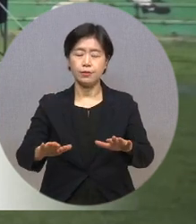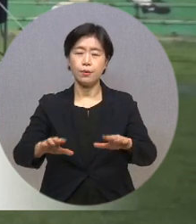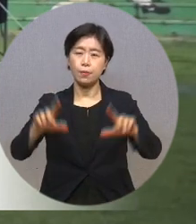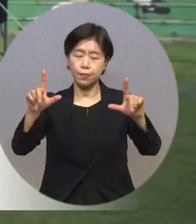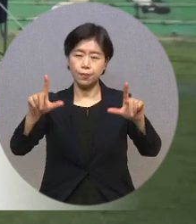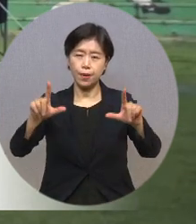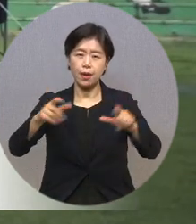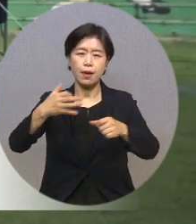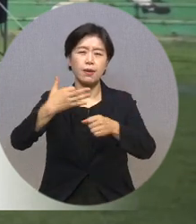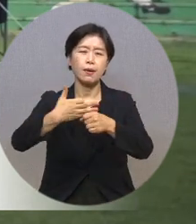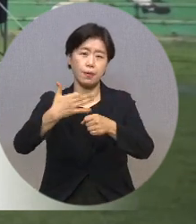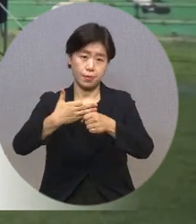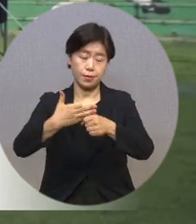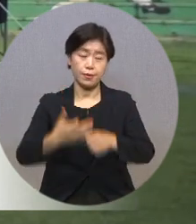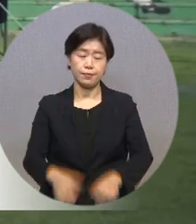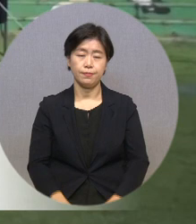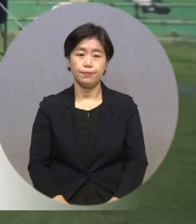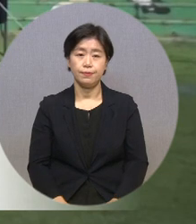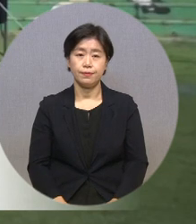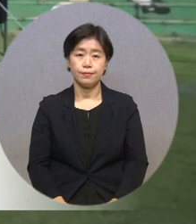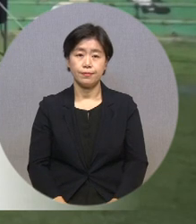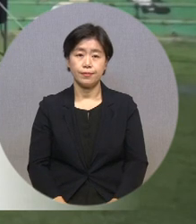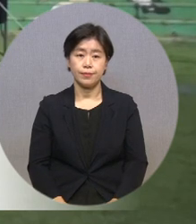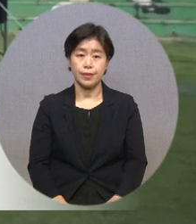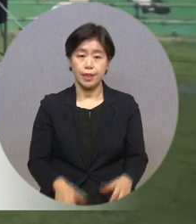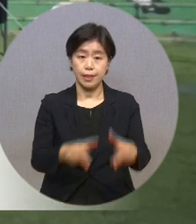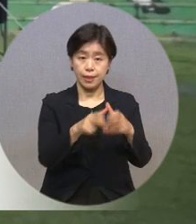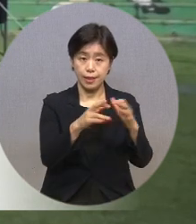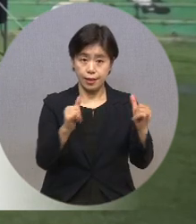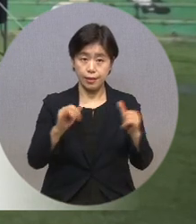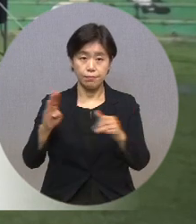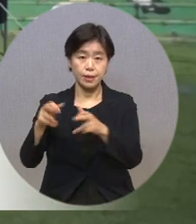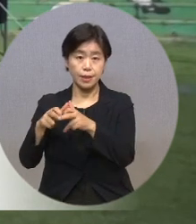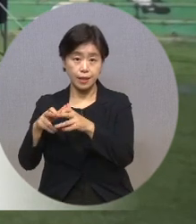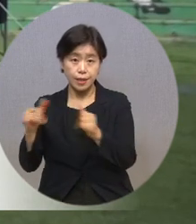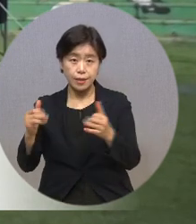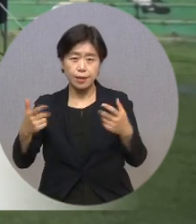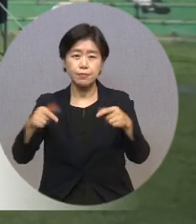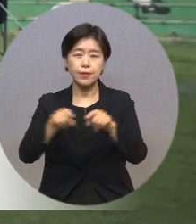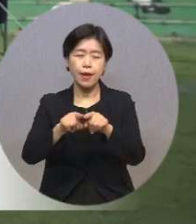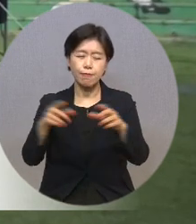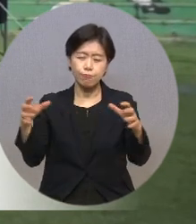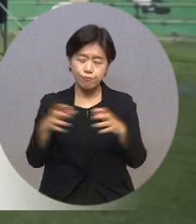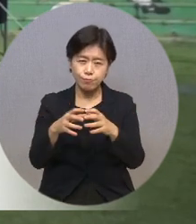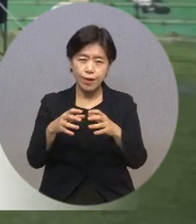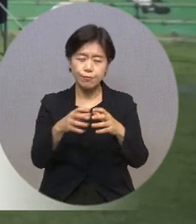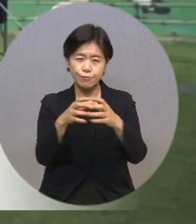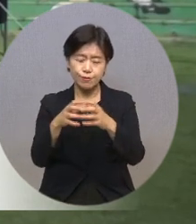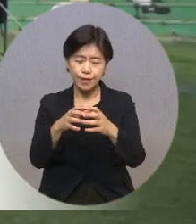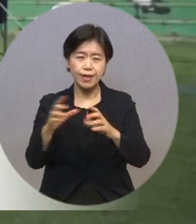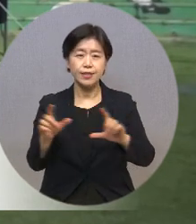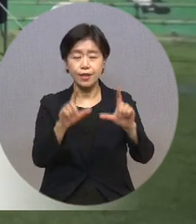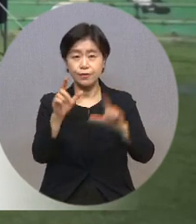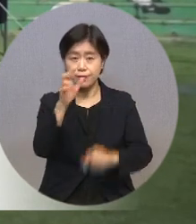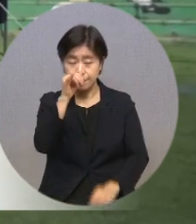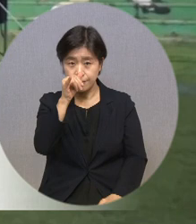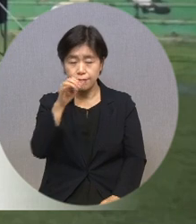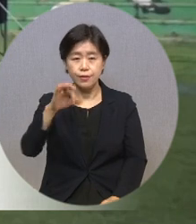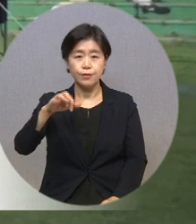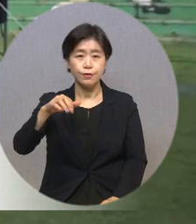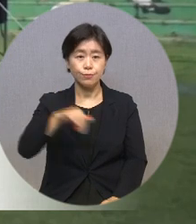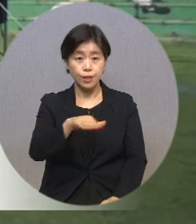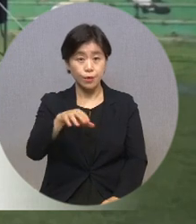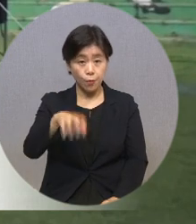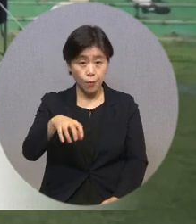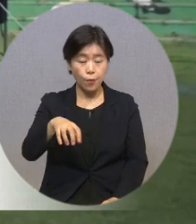맞이했는데요. 장애인과 비장애인이 함께 어우러져서 살수 있는 우리 정읍의 그런 문화를